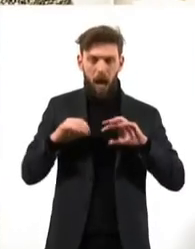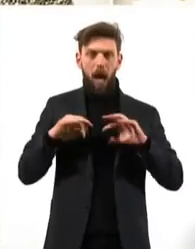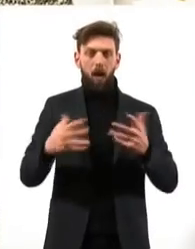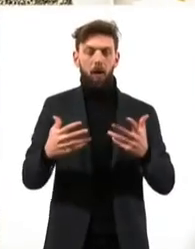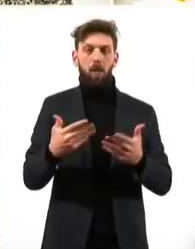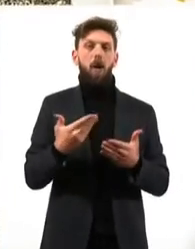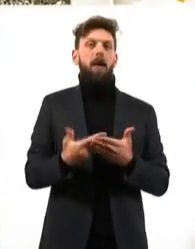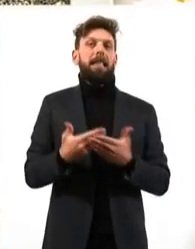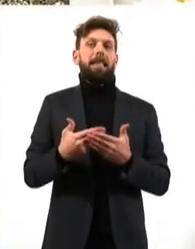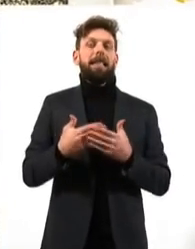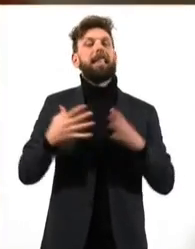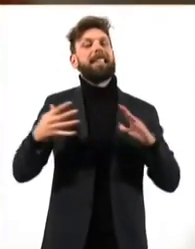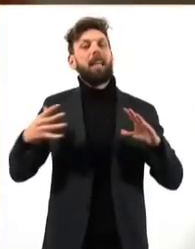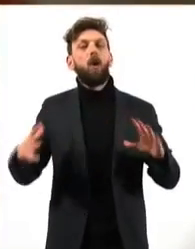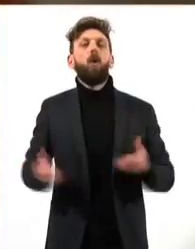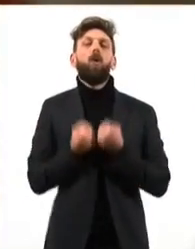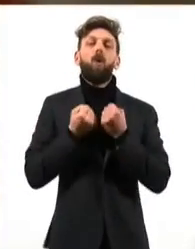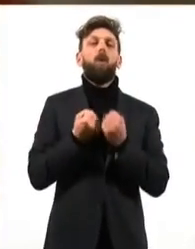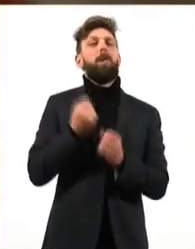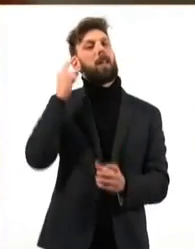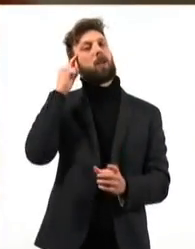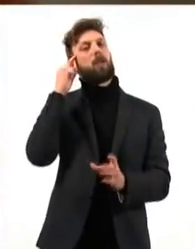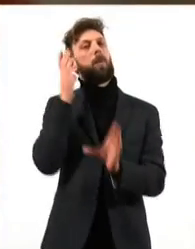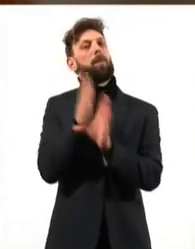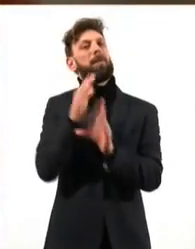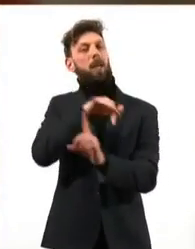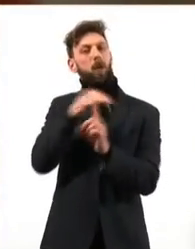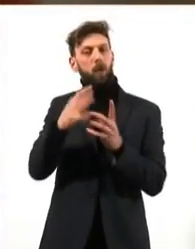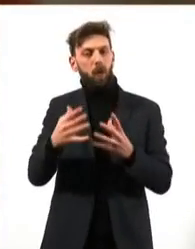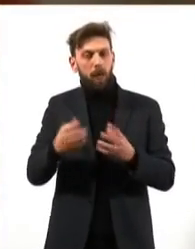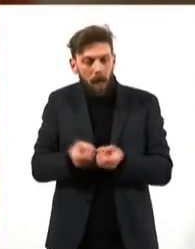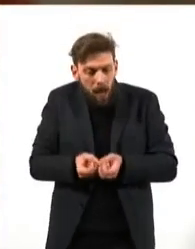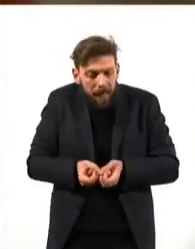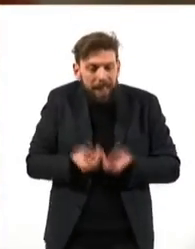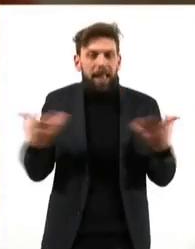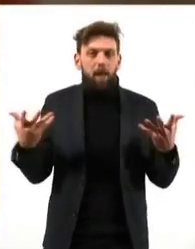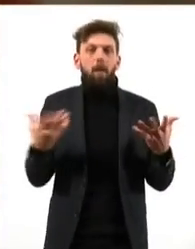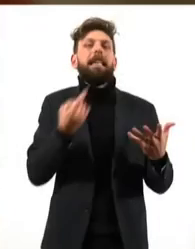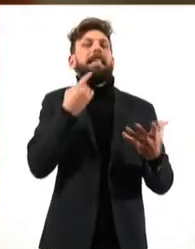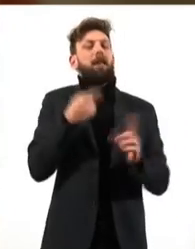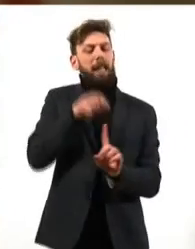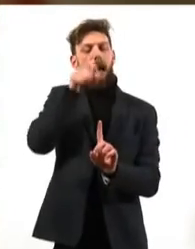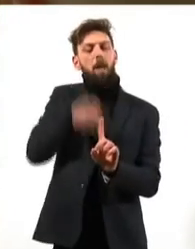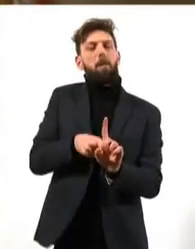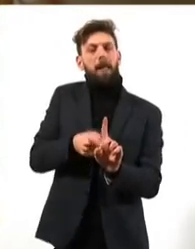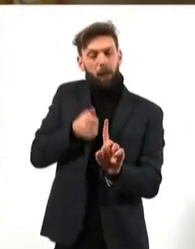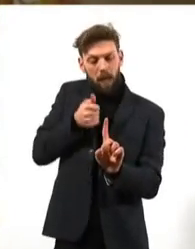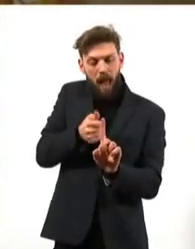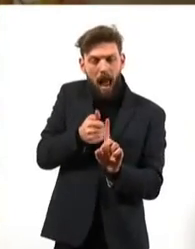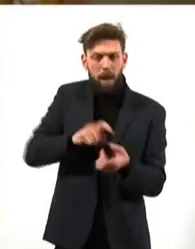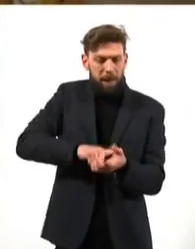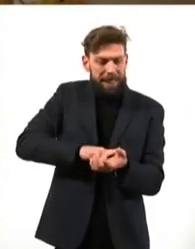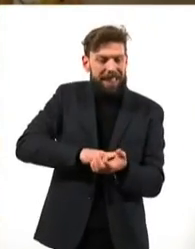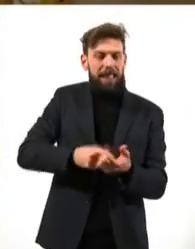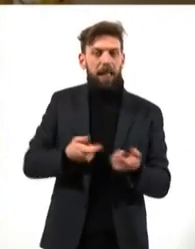les compétences psychosociales. C'est-à-dire la façon dont un individu est capable de gérer son stress,